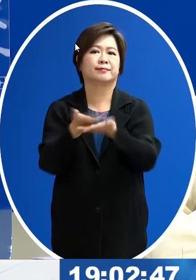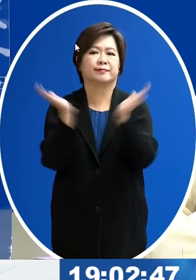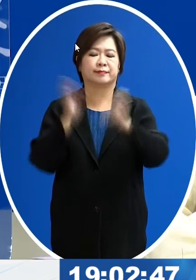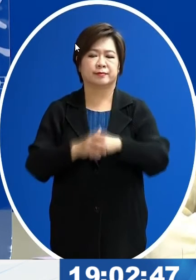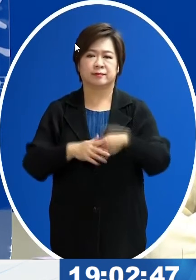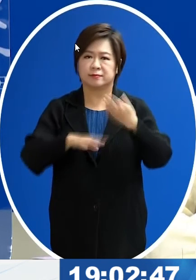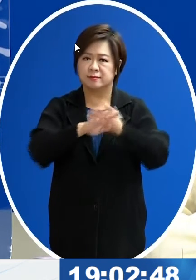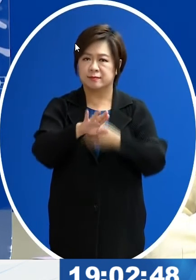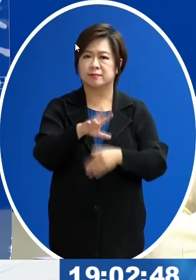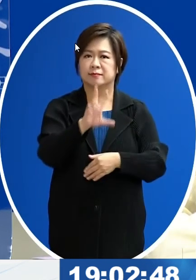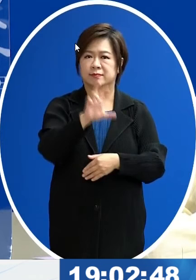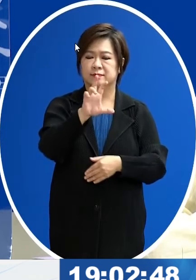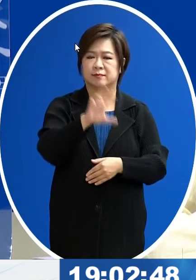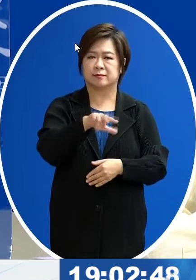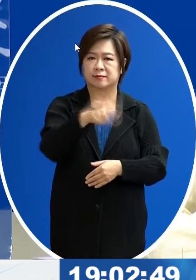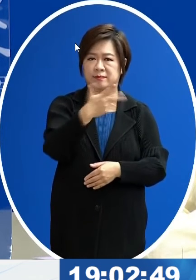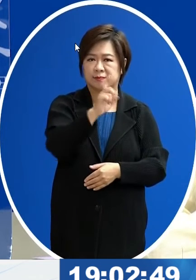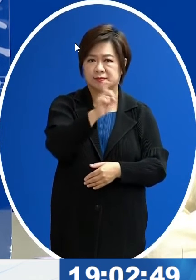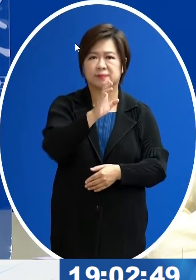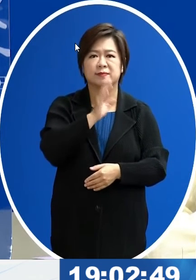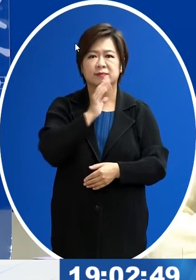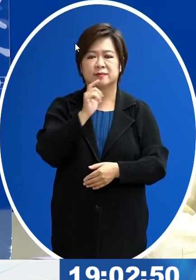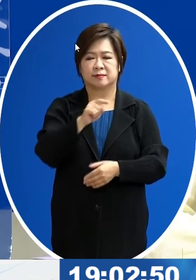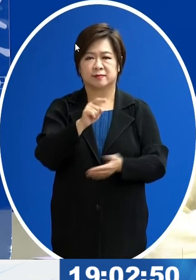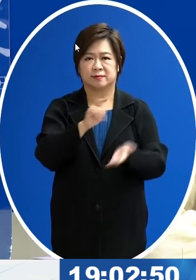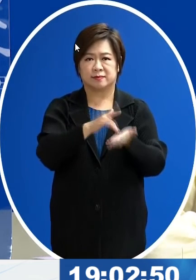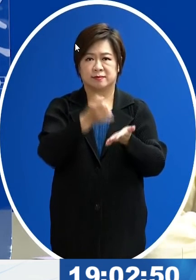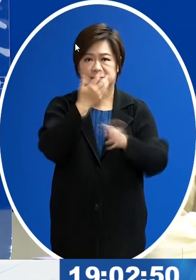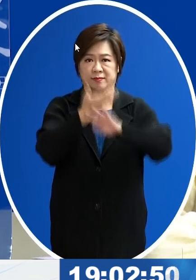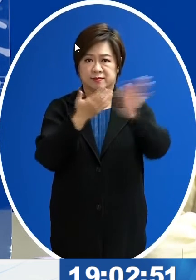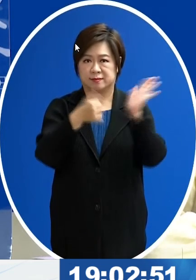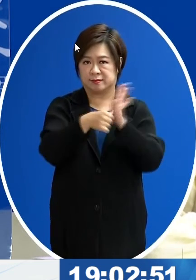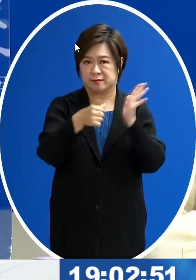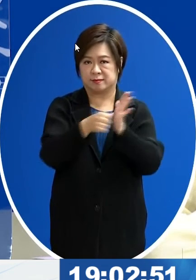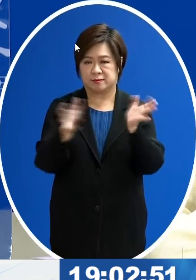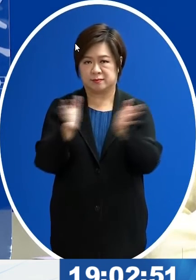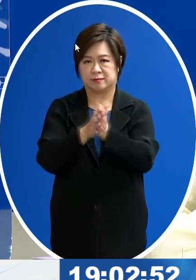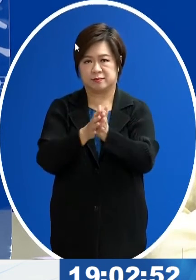710份是莫纳皮拉韦，所以加起来总共已经有开出1959人份。